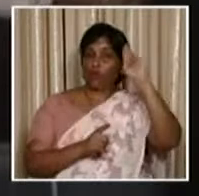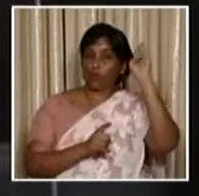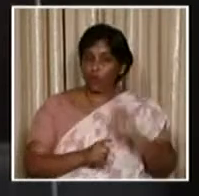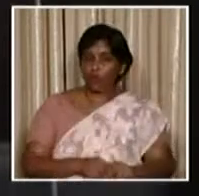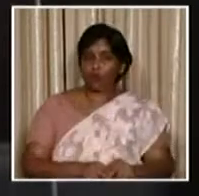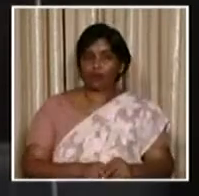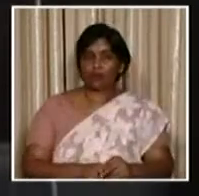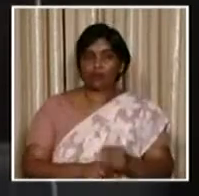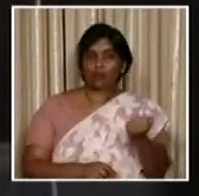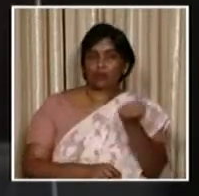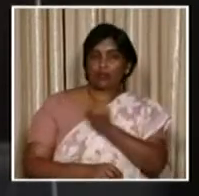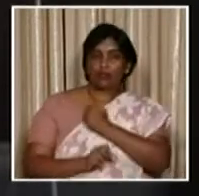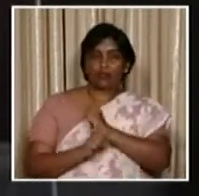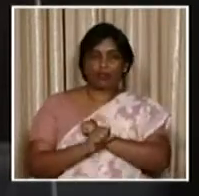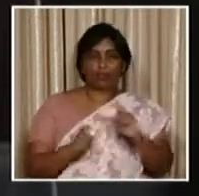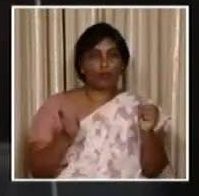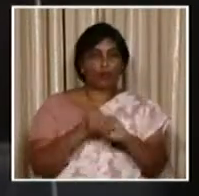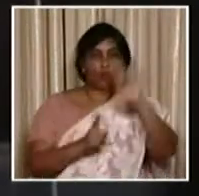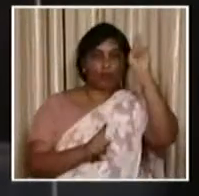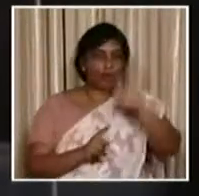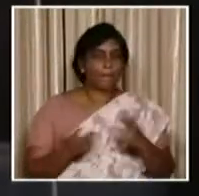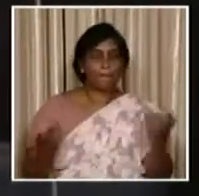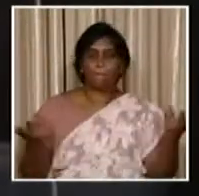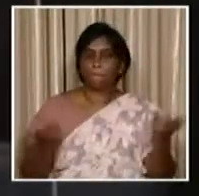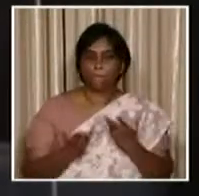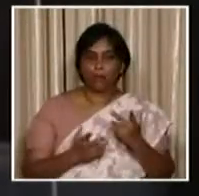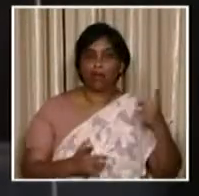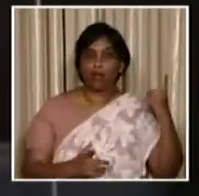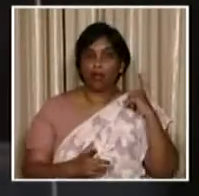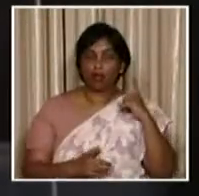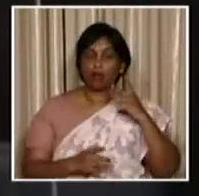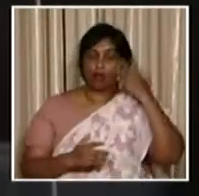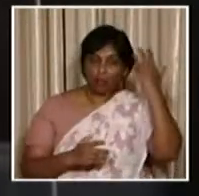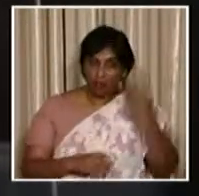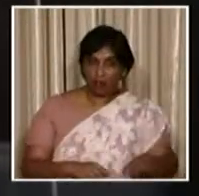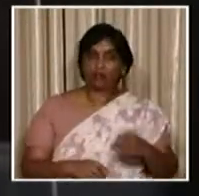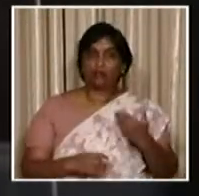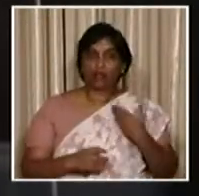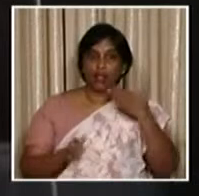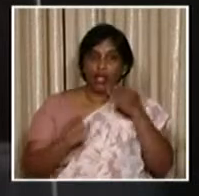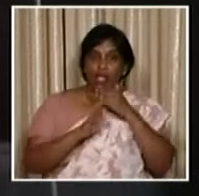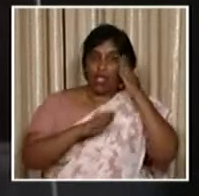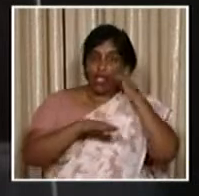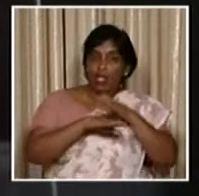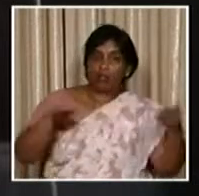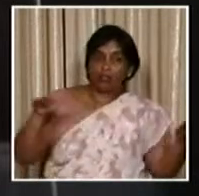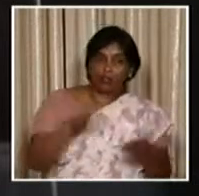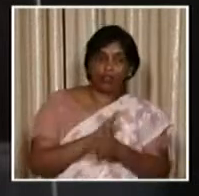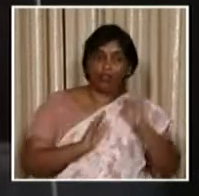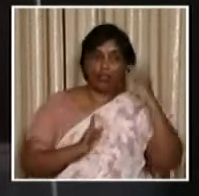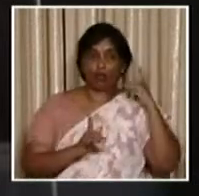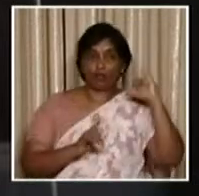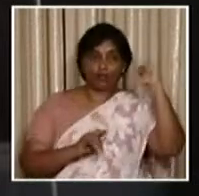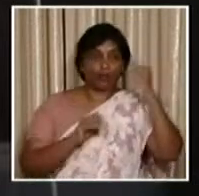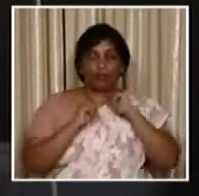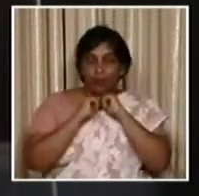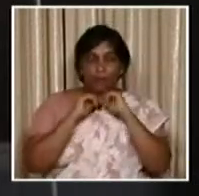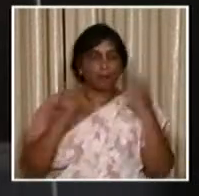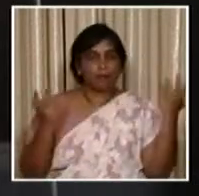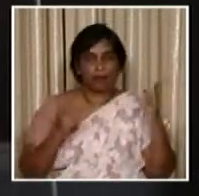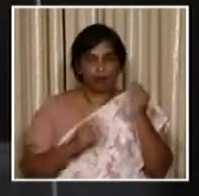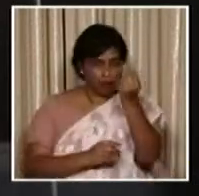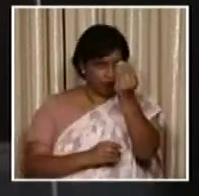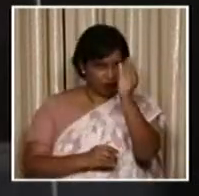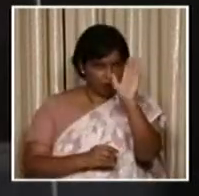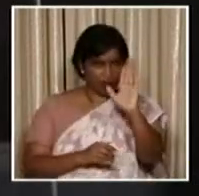කරේ කැපකිරීම කරන්න නැතුව යුද්ධ දිනන්න බෑ හමුදාපතේ ඝාතනය වුණා කරා කියලා ඇඳට රින් ගන්න බෑ හමුදාපතිට ඒක තේරුම් ගන්න මට කතා